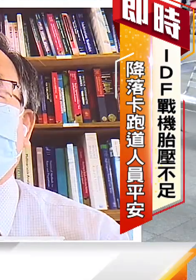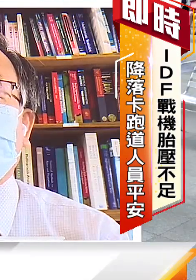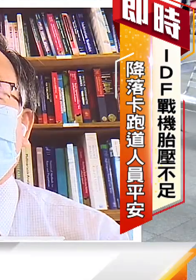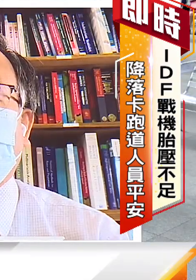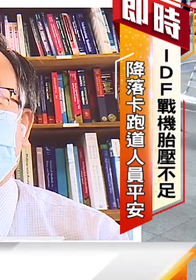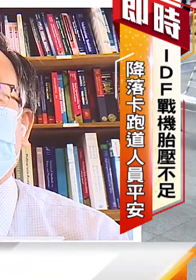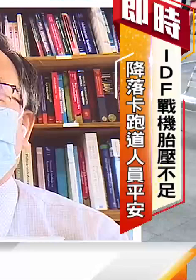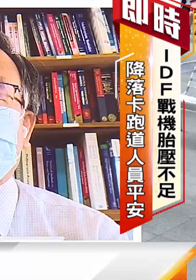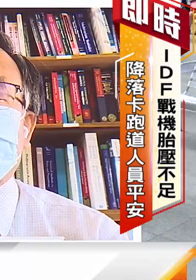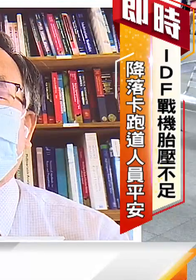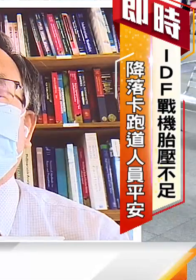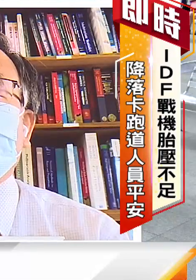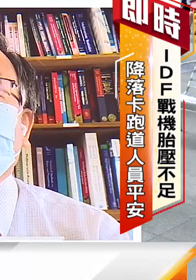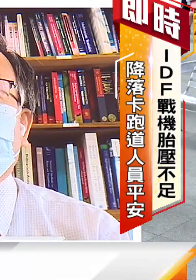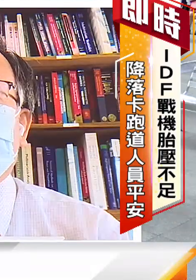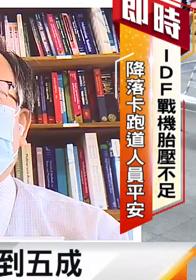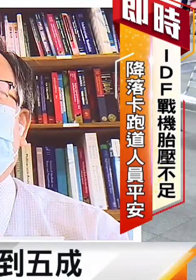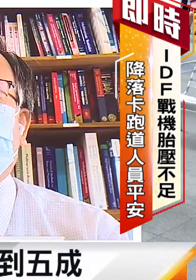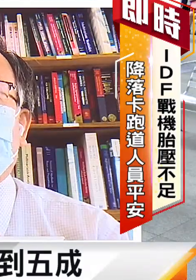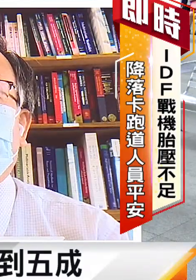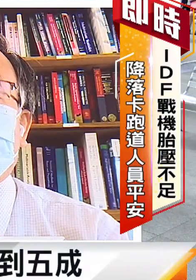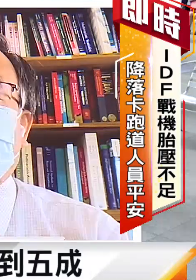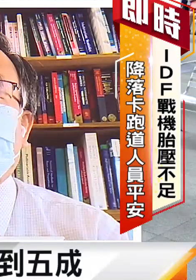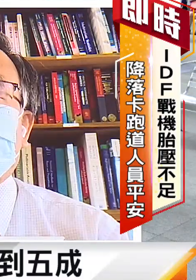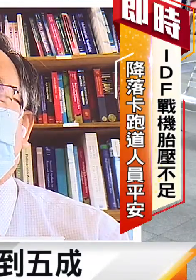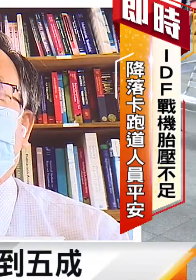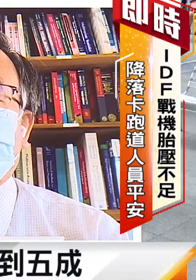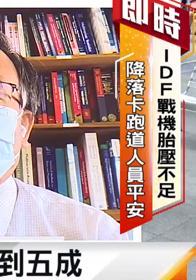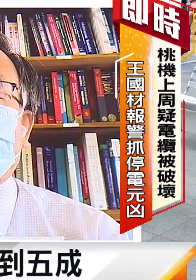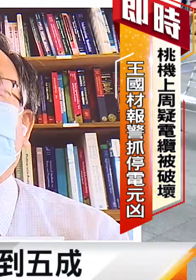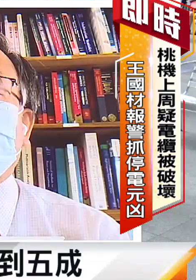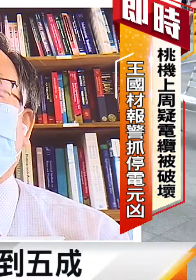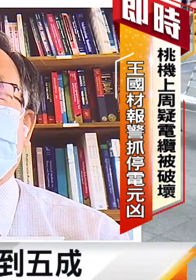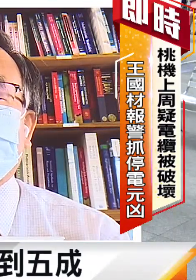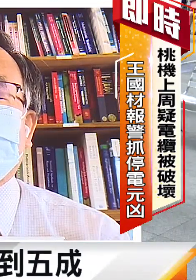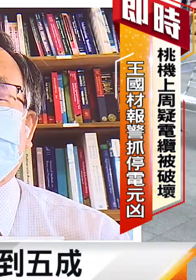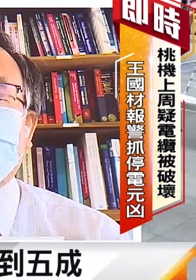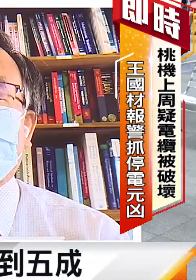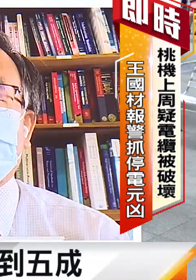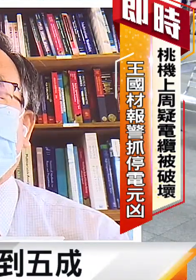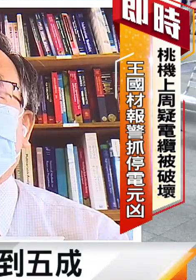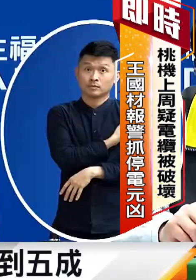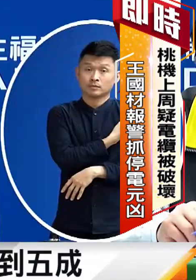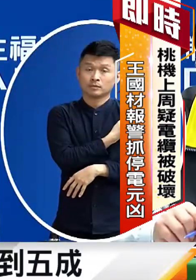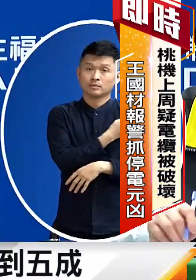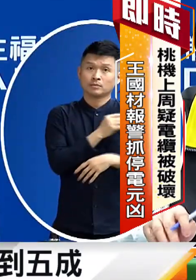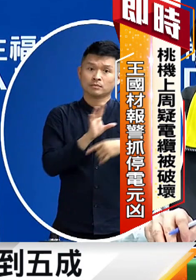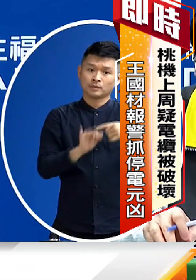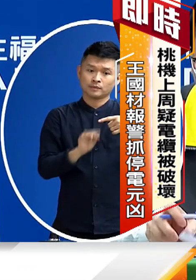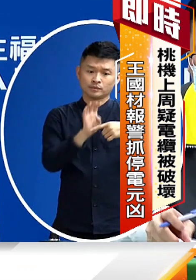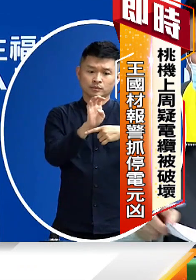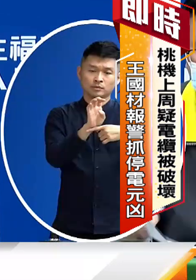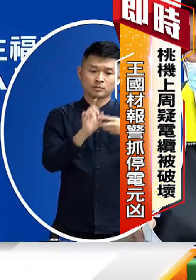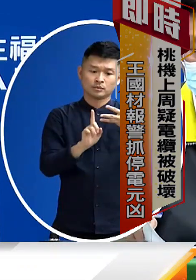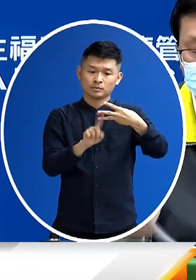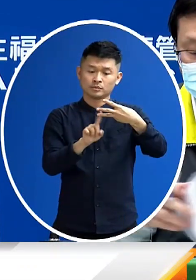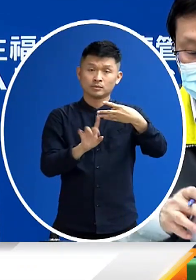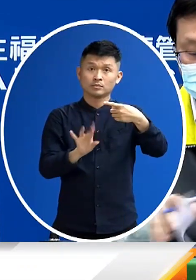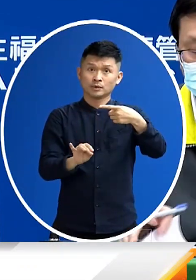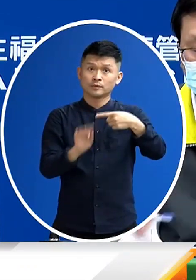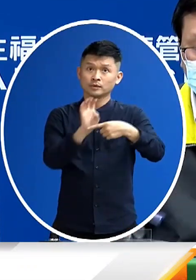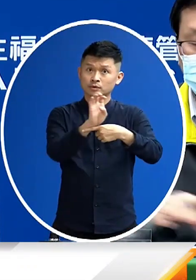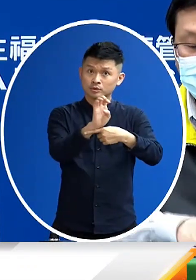如果没有打第三剂，到这个午夜大概就会掉到刚才讲不到50%。 好，我们现在第三剂打